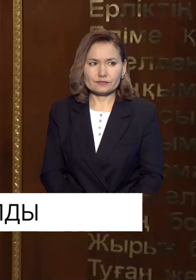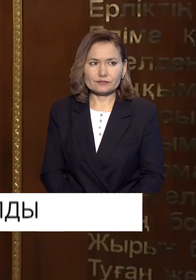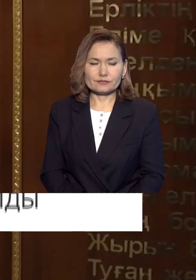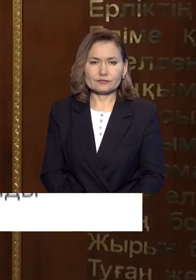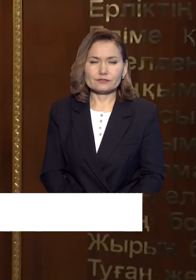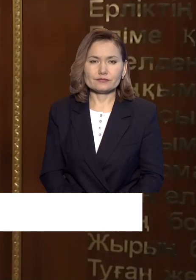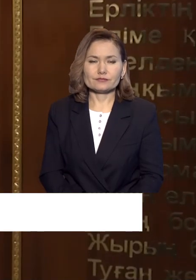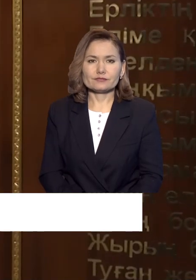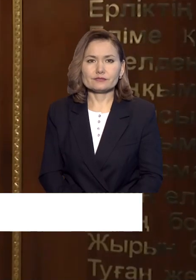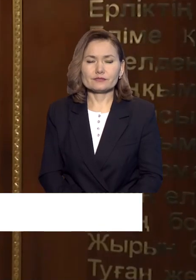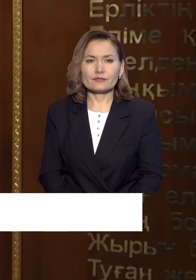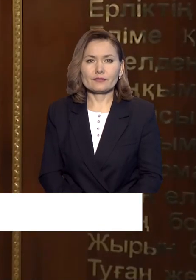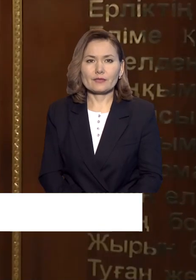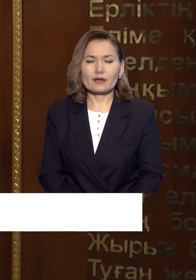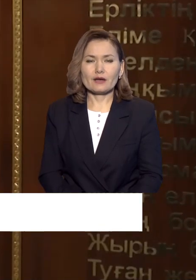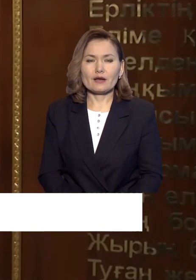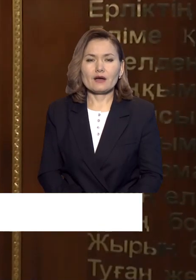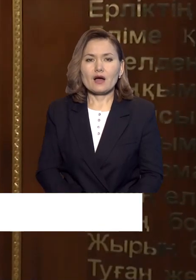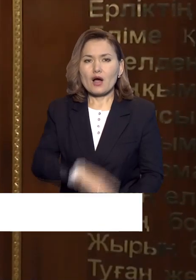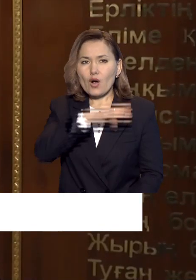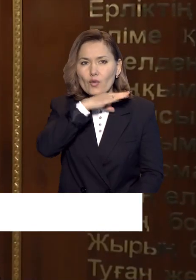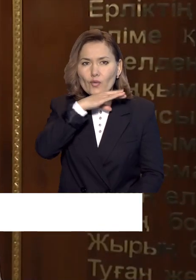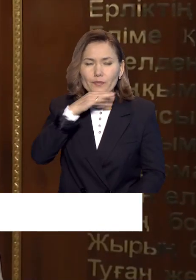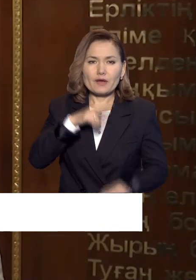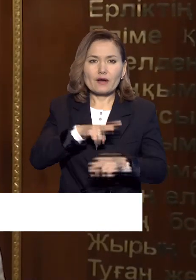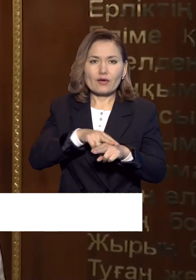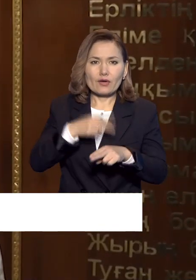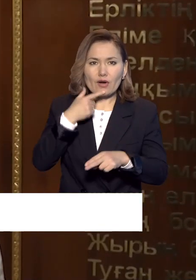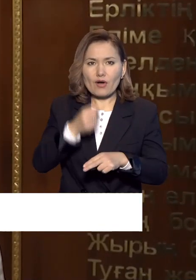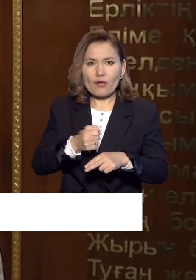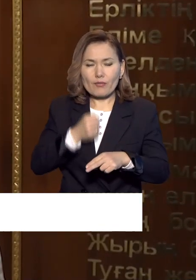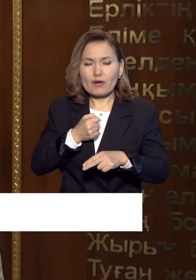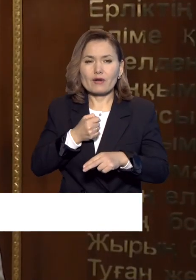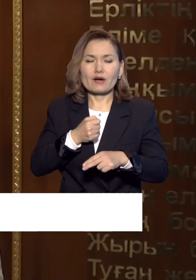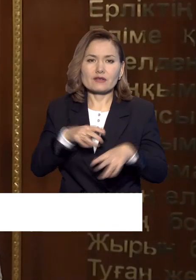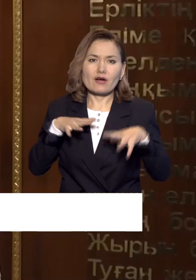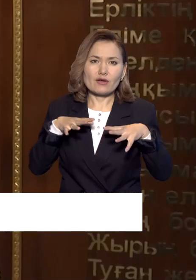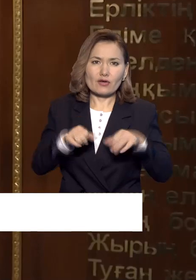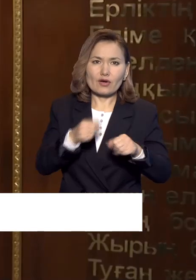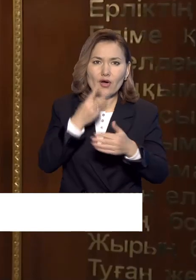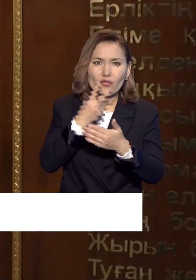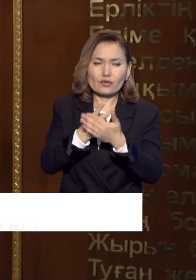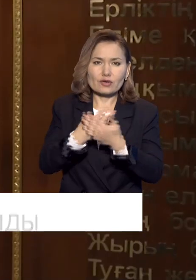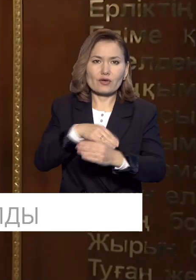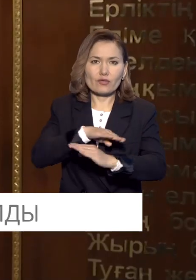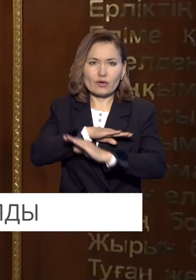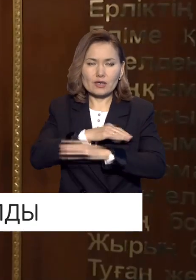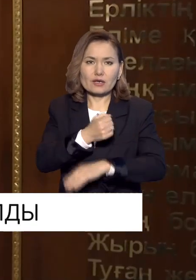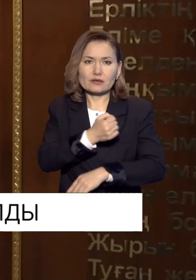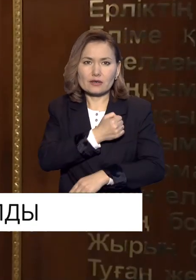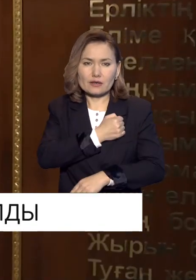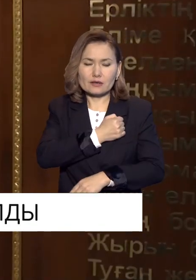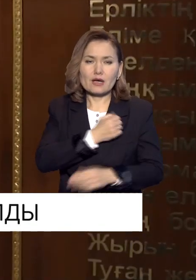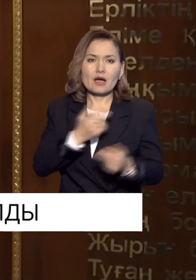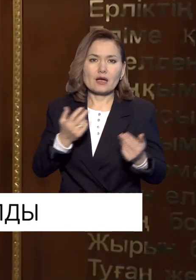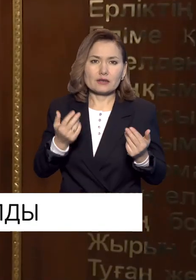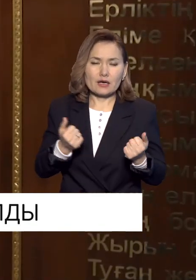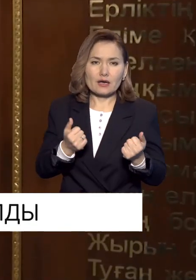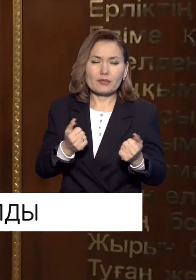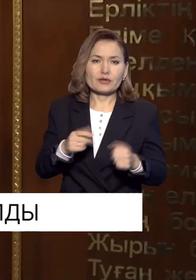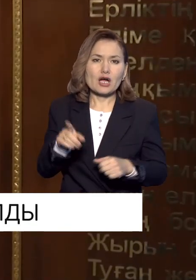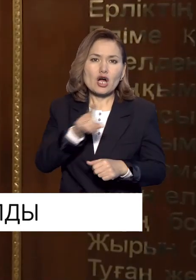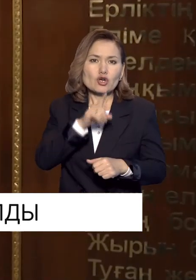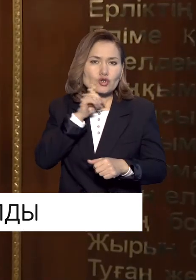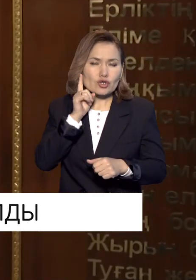Талай ер азаматтар курбандық болып кетті ғой. Еркек тоқты курбандық дейді. Енді артта қалған